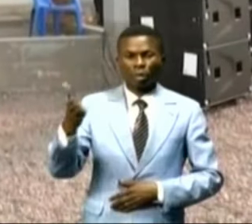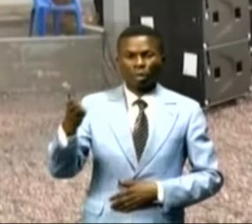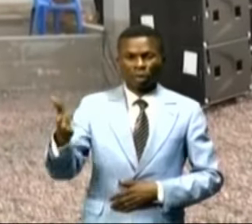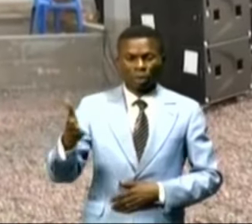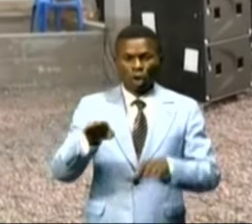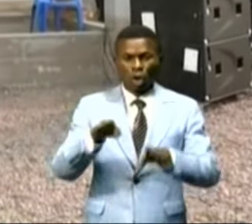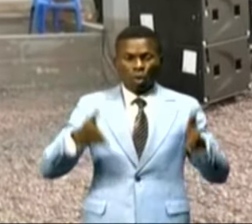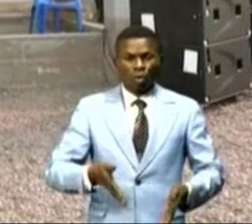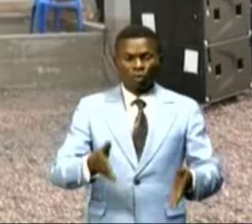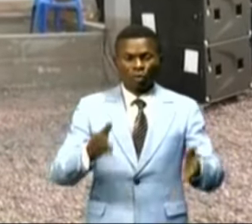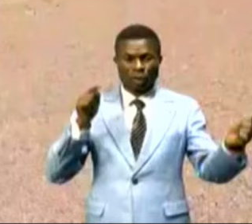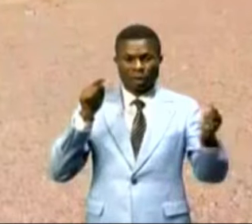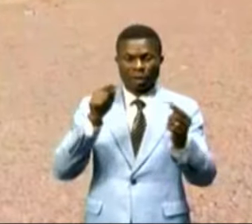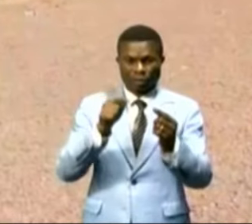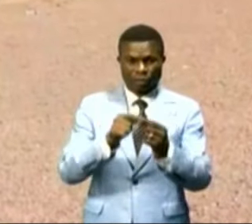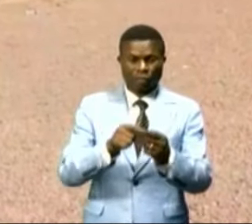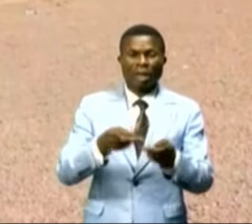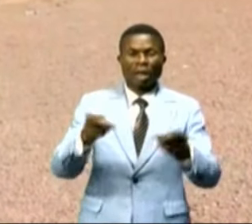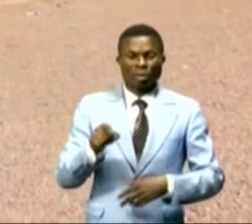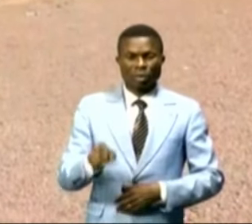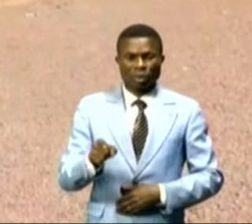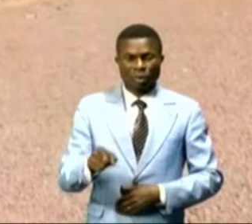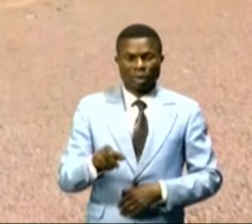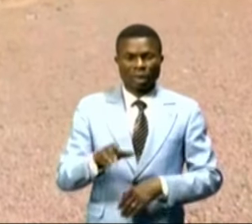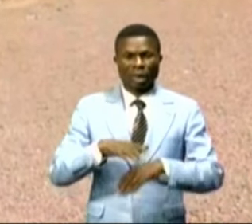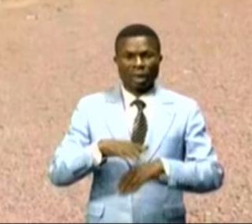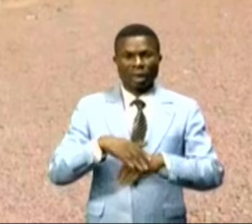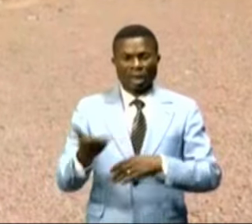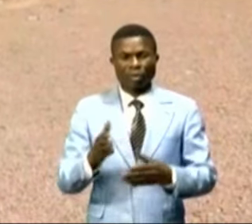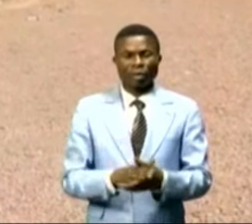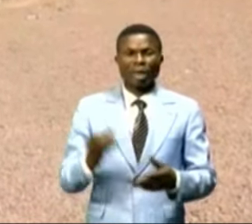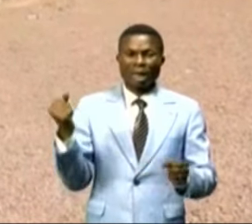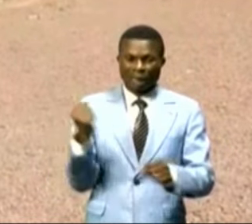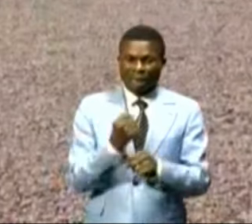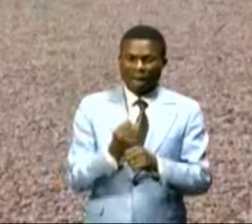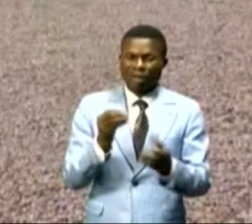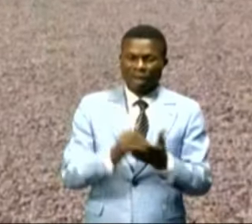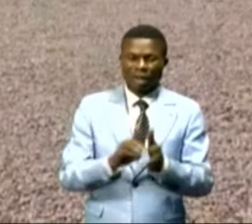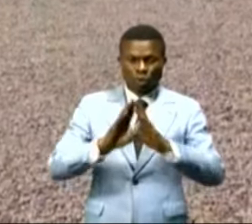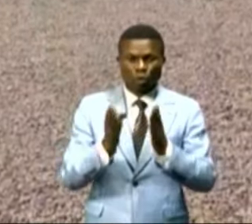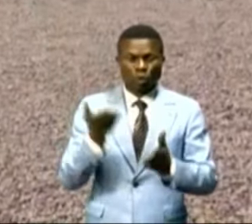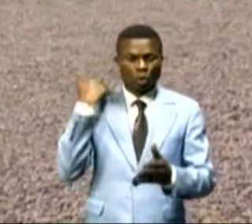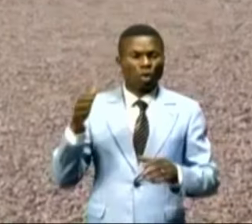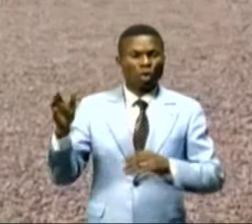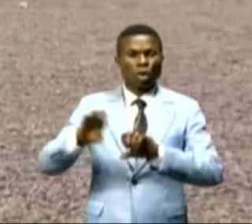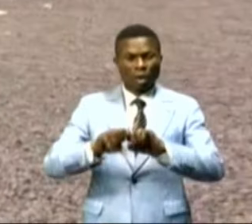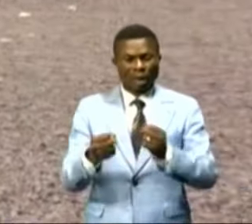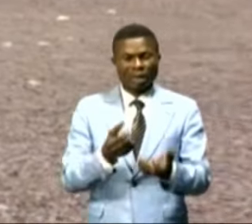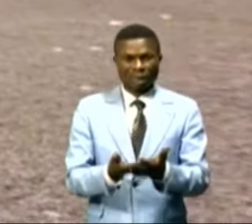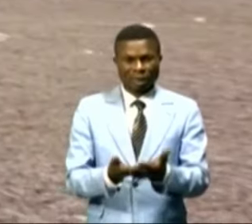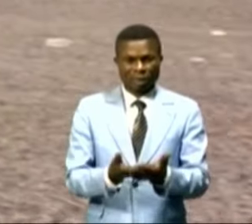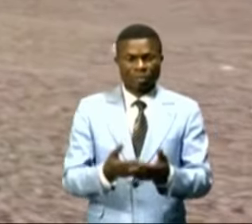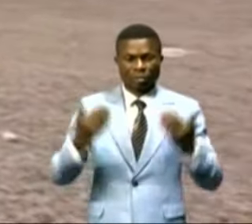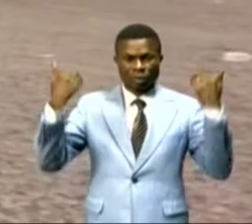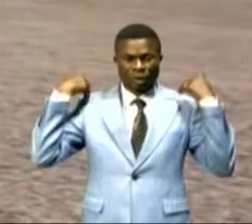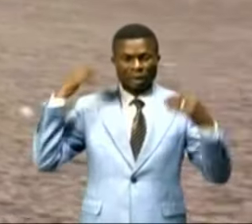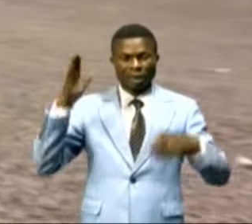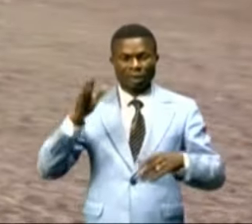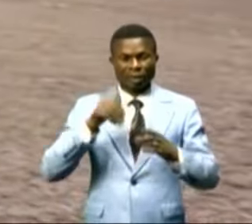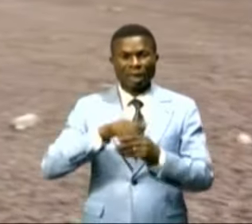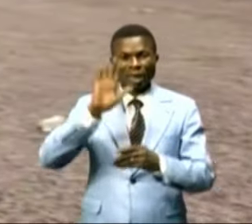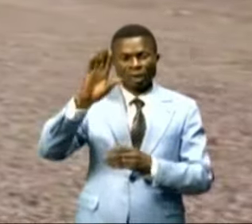route qui mène directement vers le site, et puis refaire ce qui a été endommagé par l'inondation. Le chef de l'État, dans son